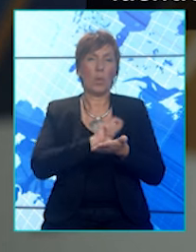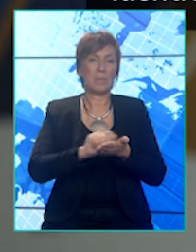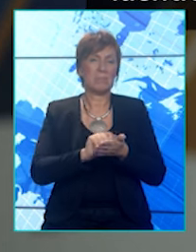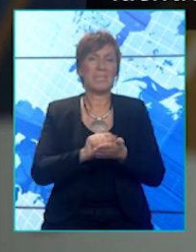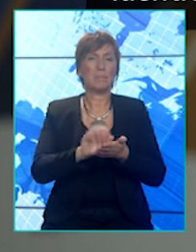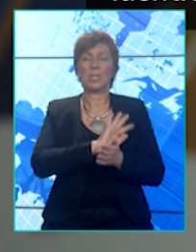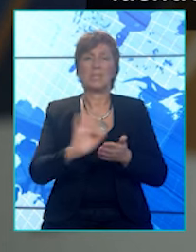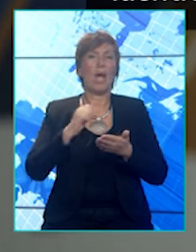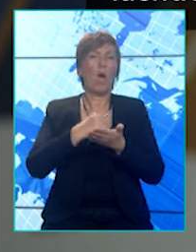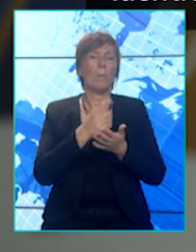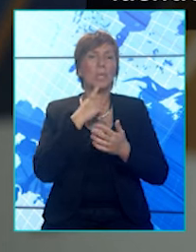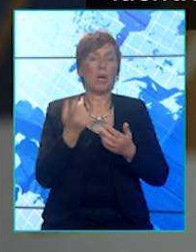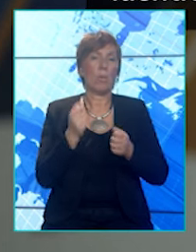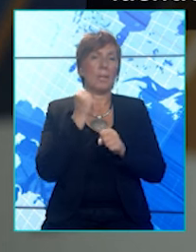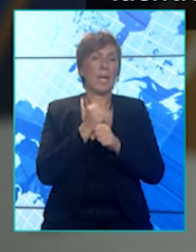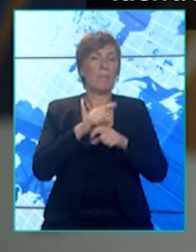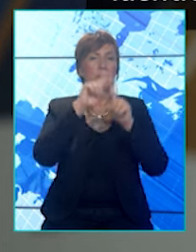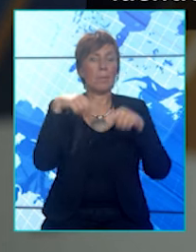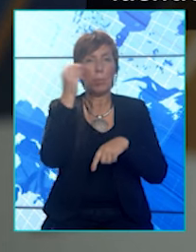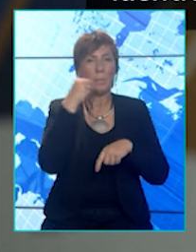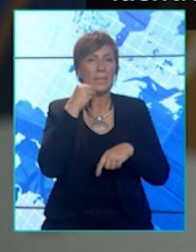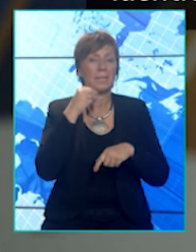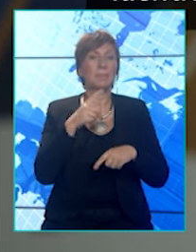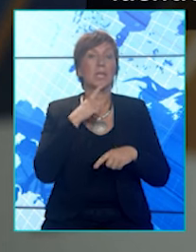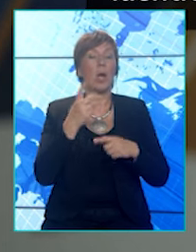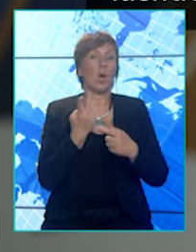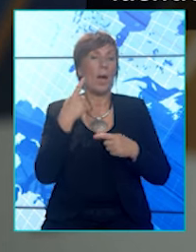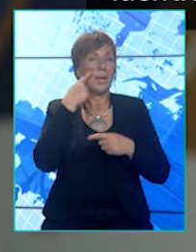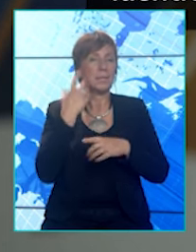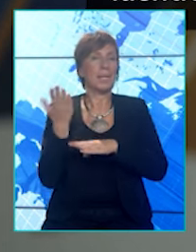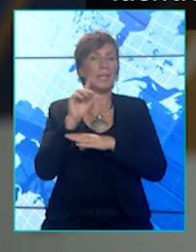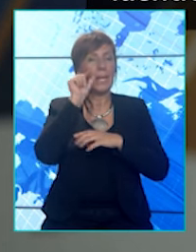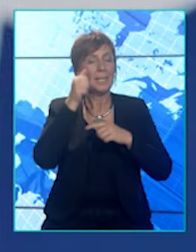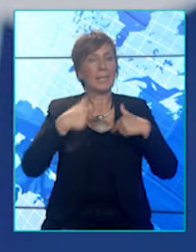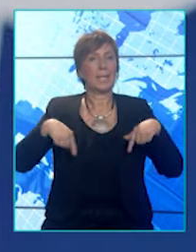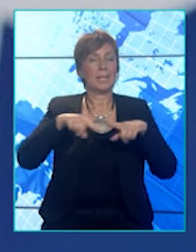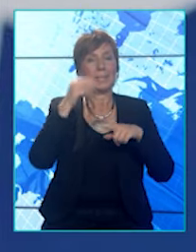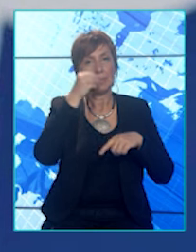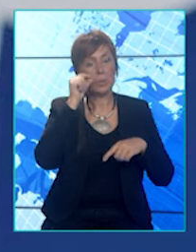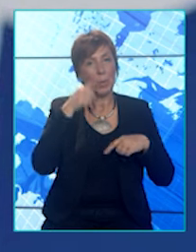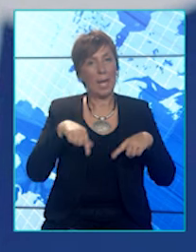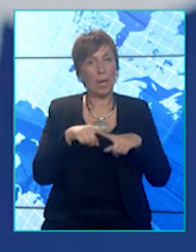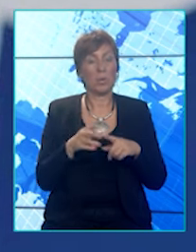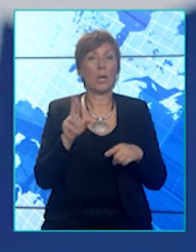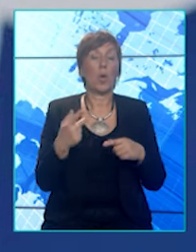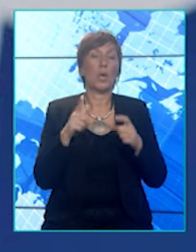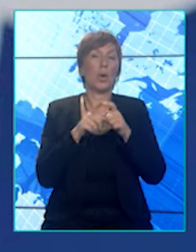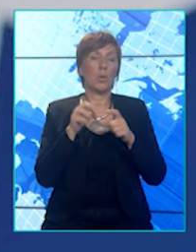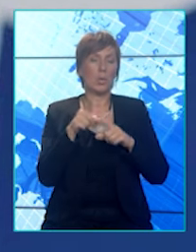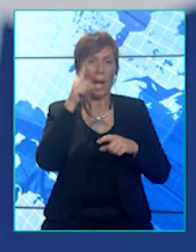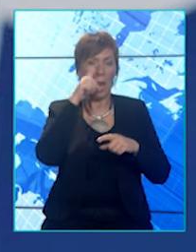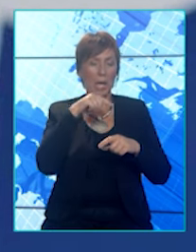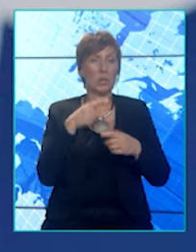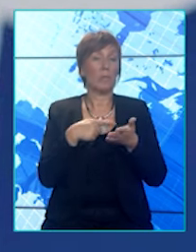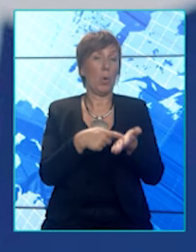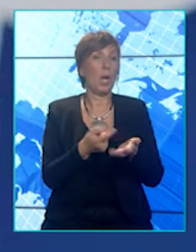sva obilježja pod kojim je stvorena Republika Srpska i koja su dio identiteta srpskog naroda. Koliki je Dodik lažov